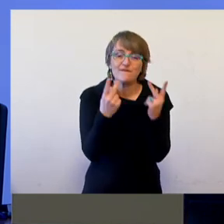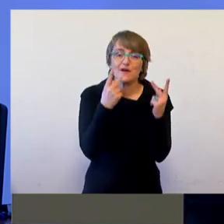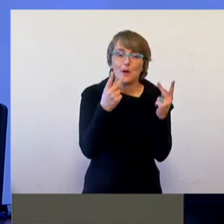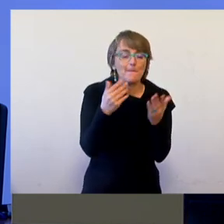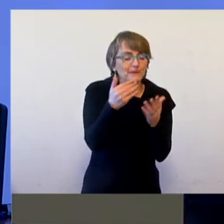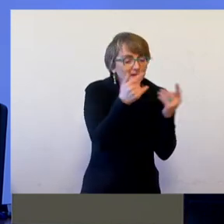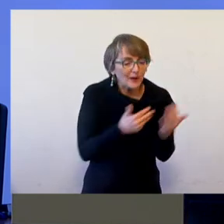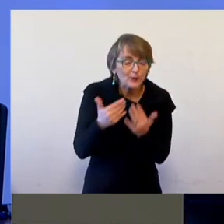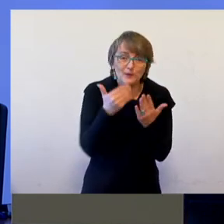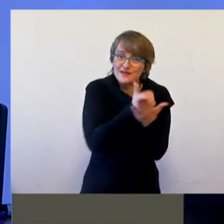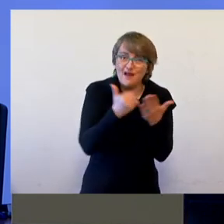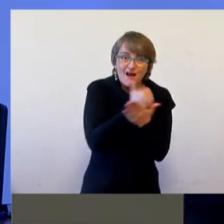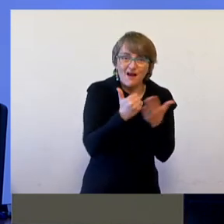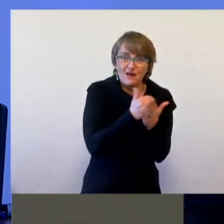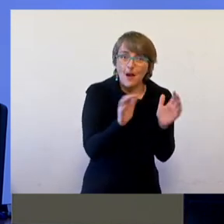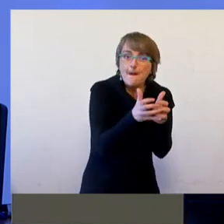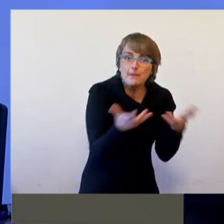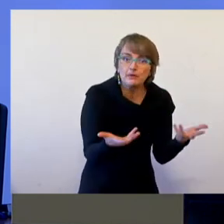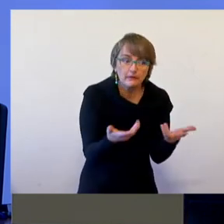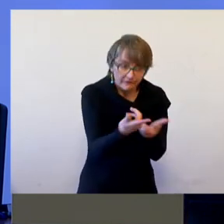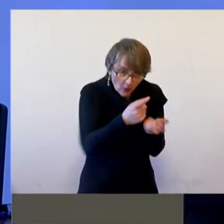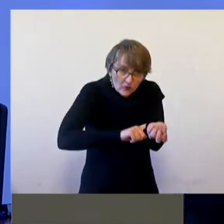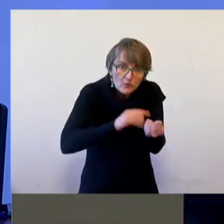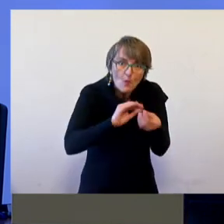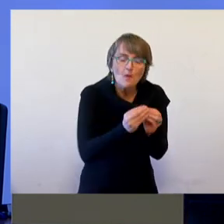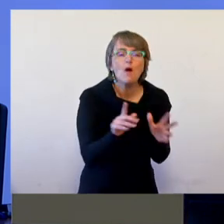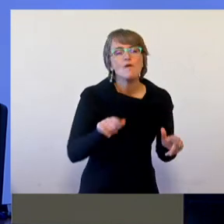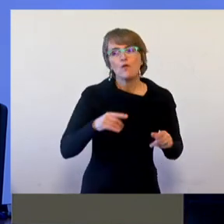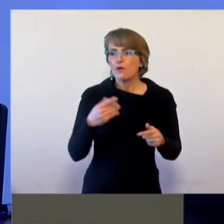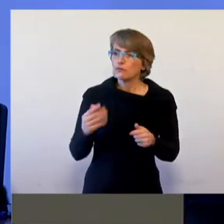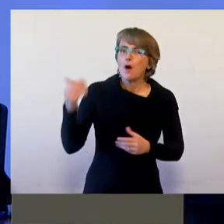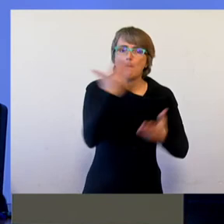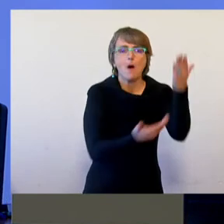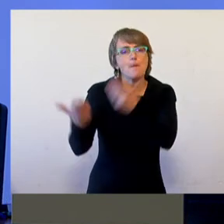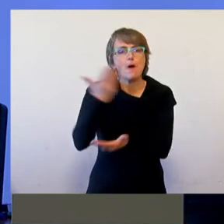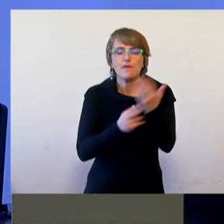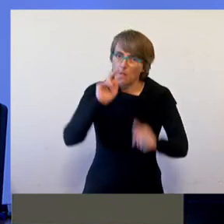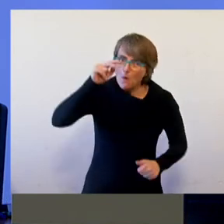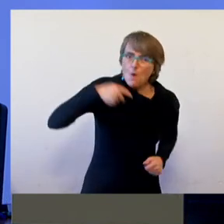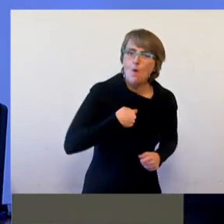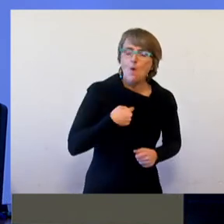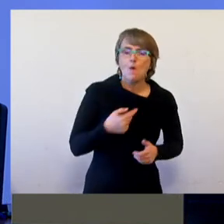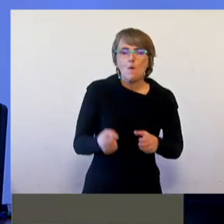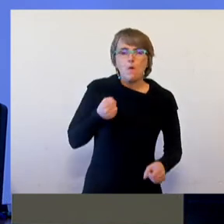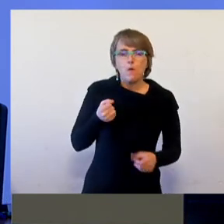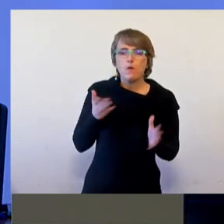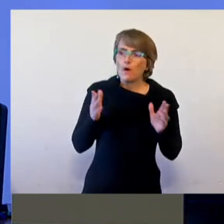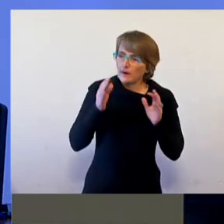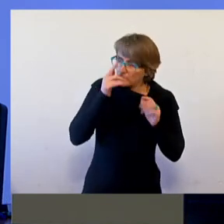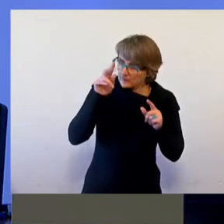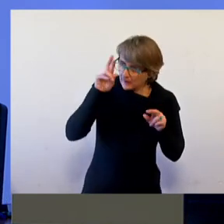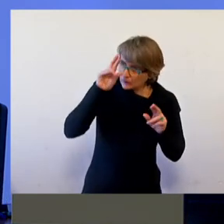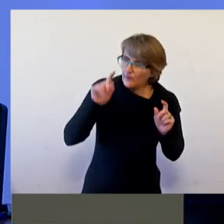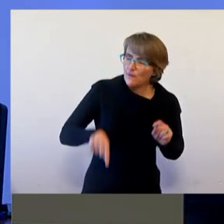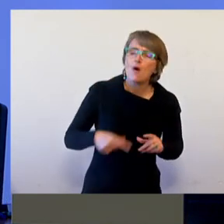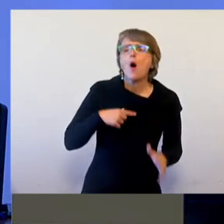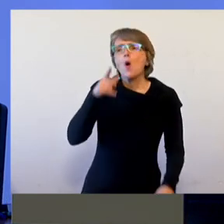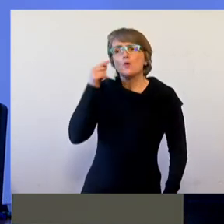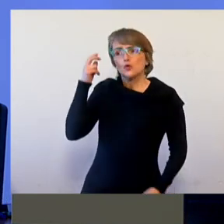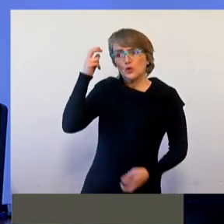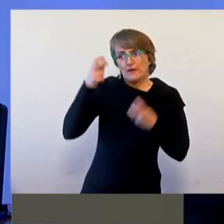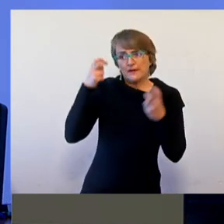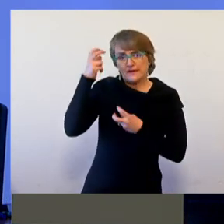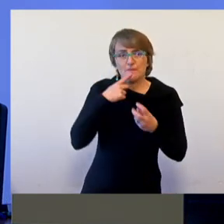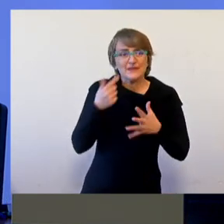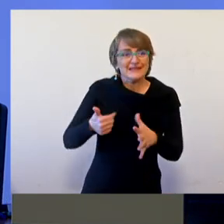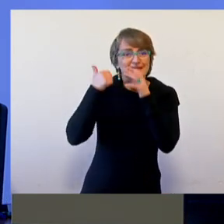être un petit peu raisonnable dans les interventions et pointer du doigt. Monsieur Lévita, c'est la deuxième fois que vous m'interrompez depuis ce matin. Dans 6 ans, jamais